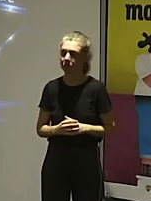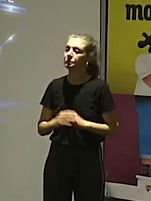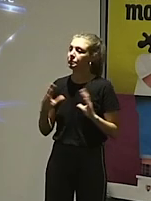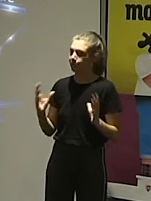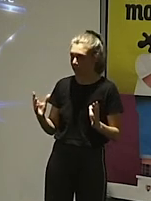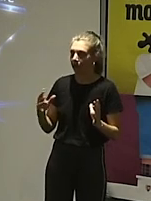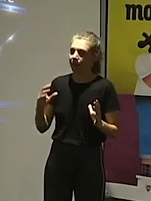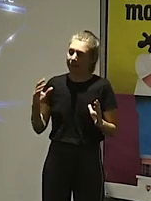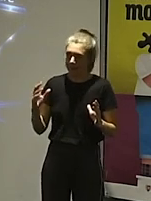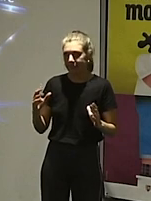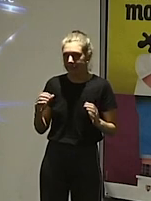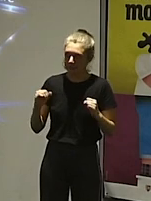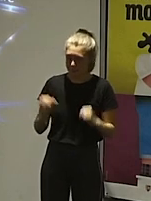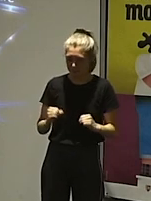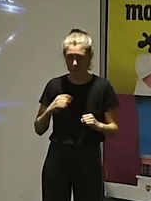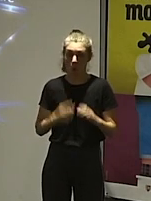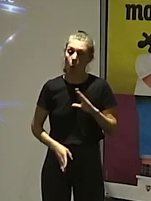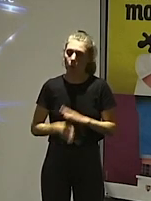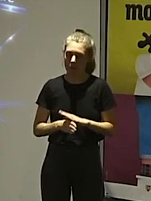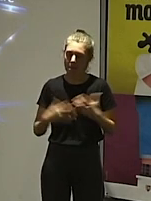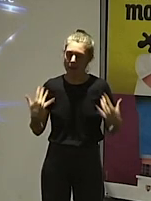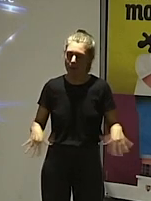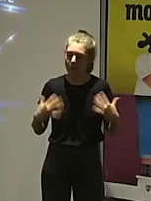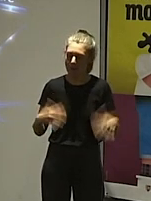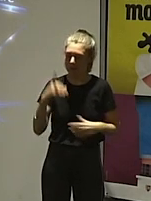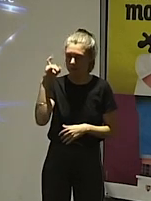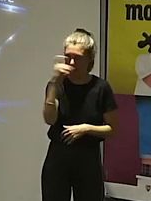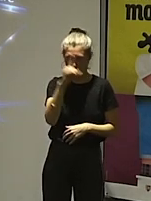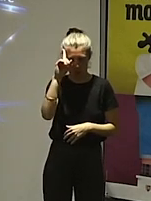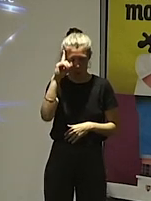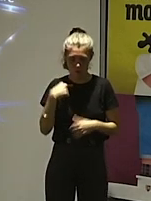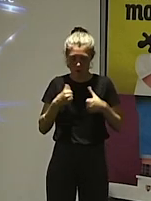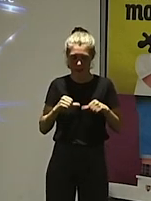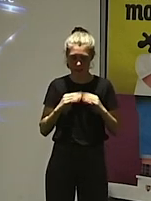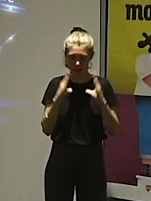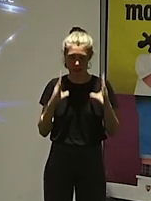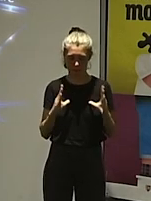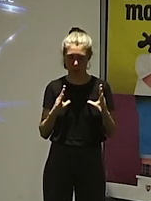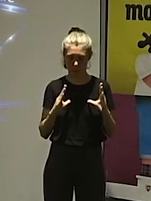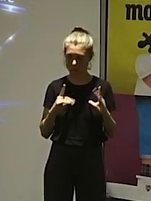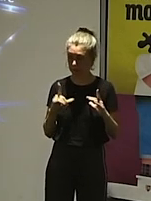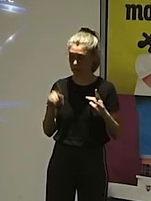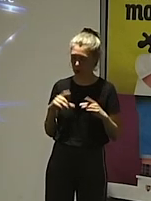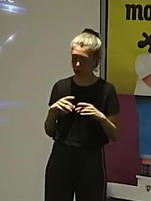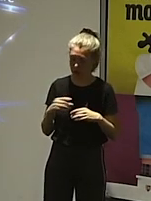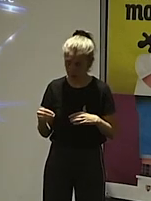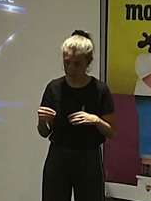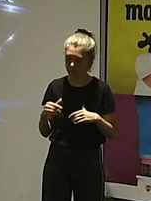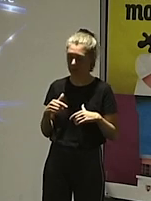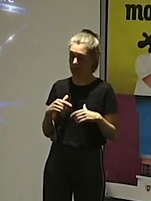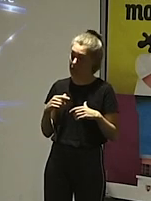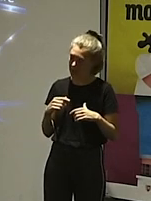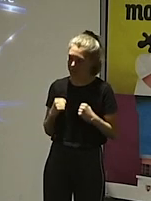Au début, le fait de sortir chez moi, c'était difficile. J'étais renfermée sur moi-même, je parlais à personne.